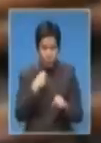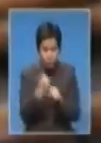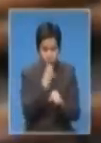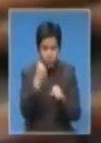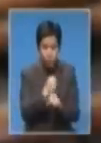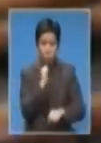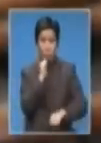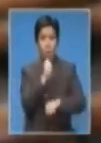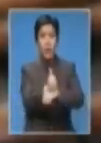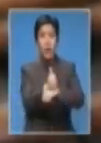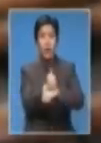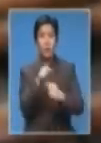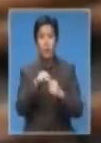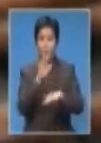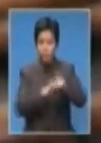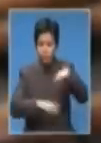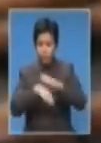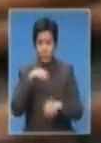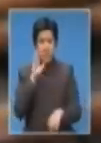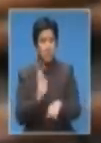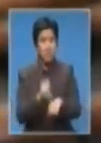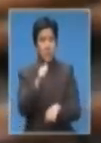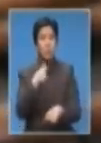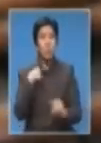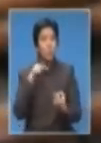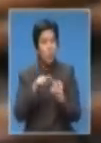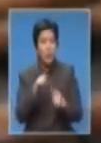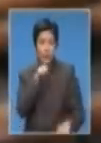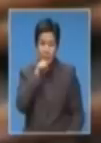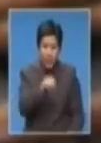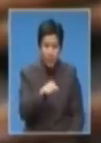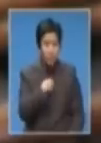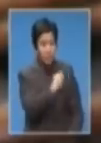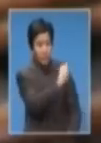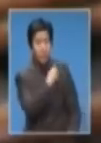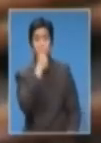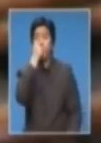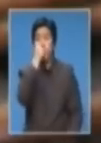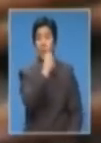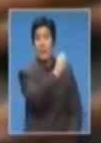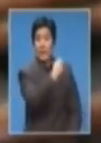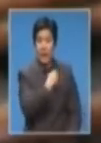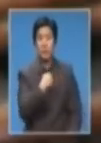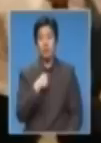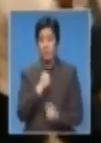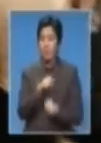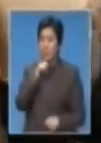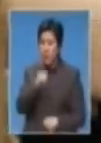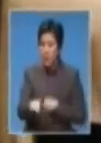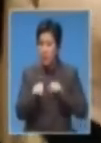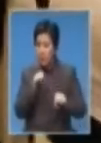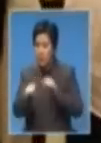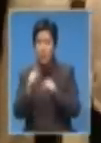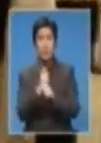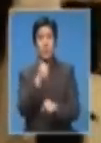ในระดับหัวหน้าหรืออะไรที่จะขับเคลื่อนสั่งการรับคำสั่งเป็นภาษาต่างประเทศได้เพื่อจะป้อนภาคการผลิตถึงหลายส่วนนะ